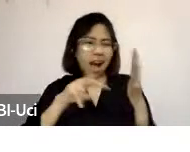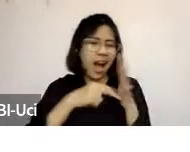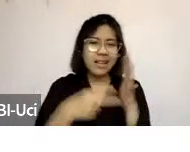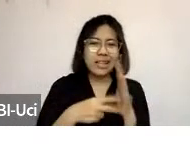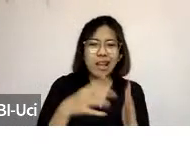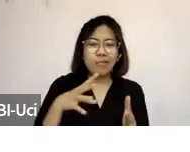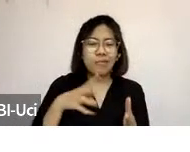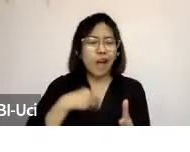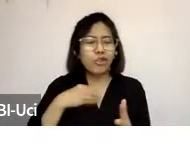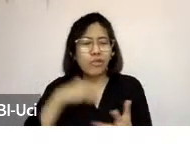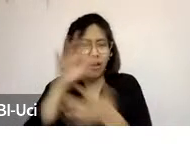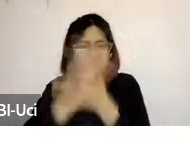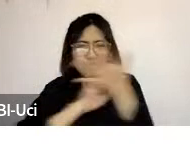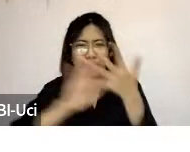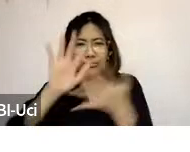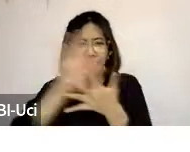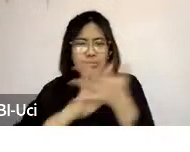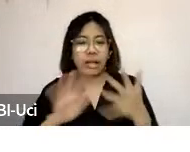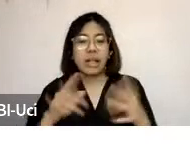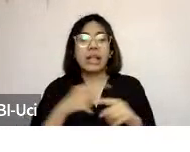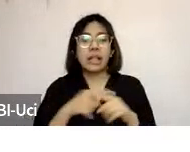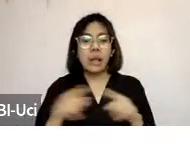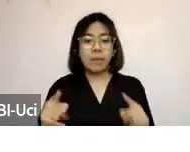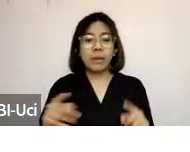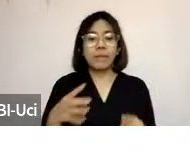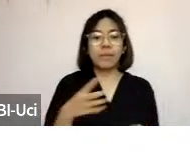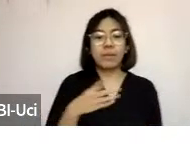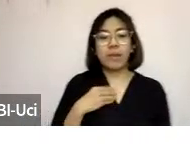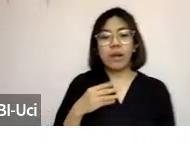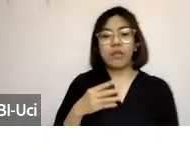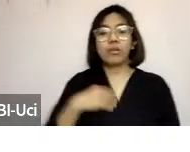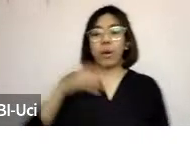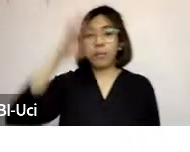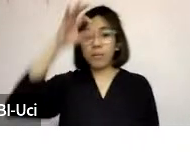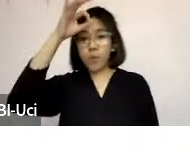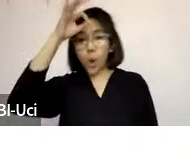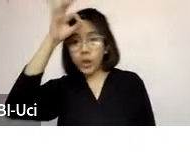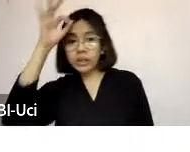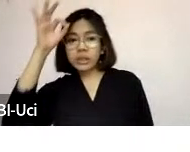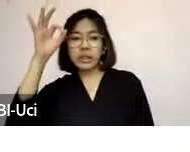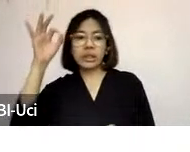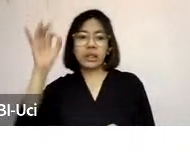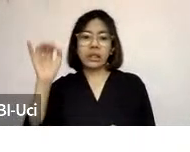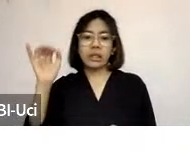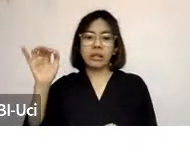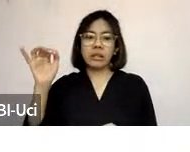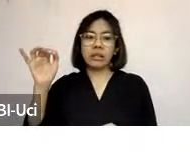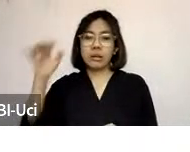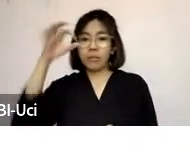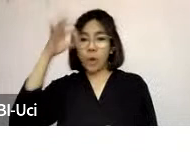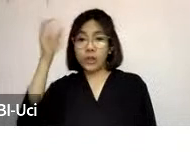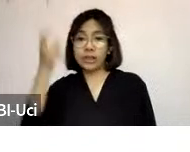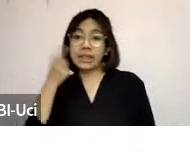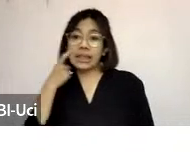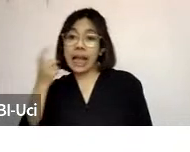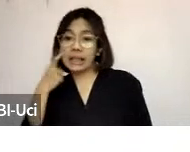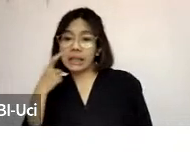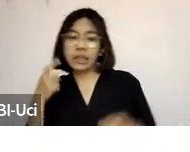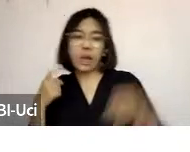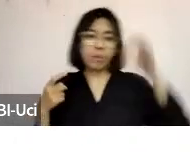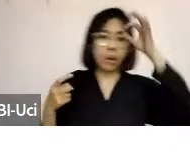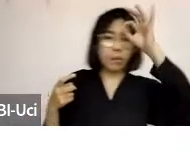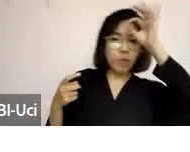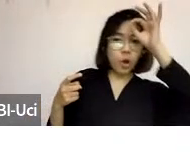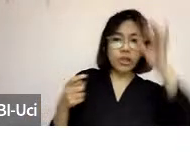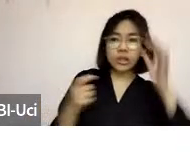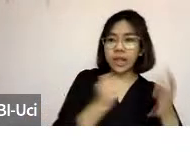tapi eh pemaknaan yang diberikan oleh polisi dan padahal Polisi ada di sana dan dia ngerti